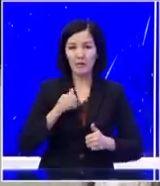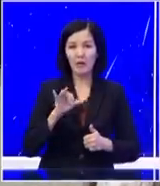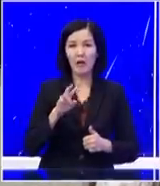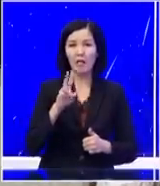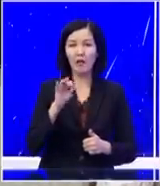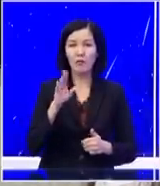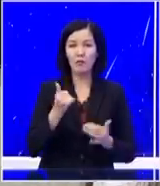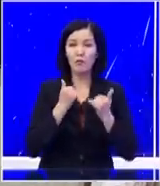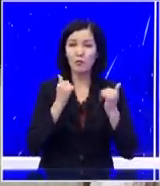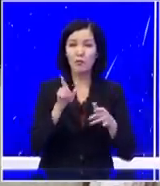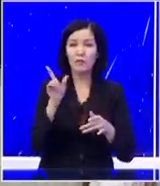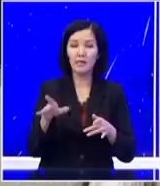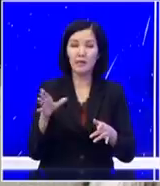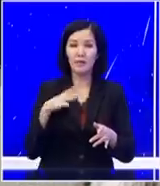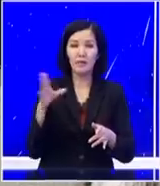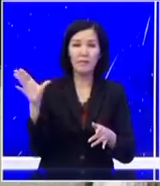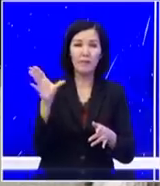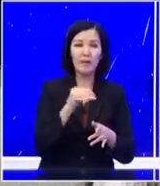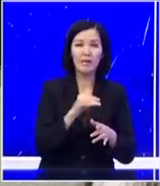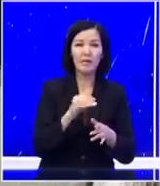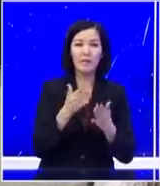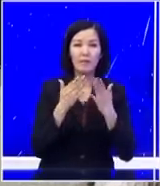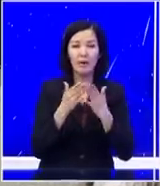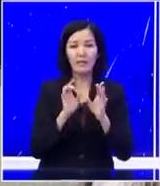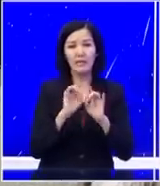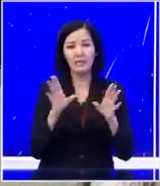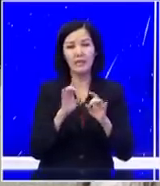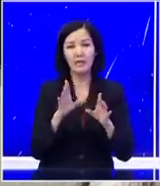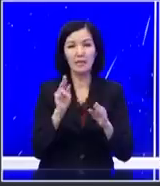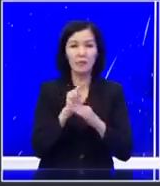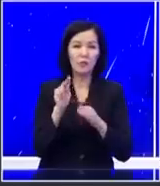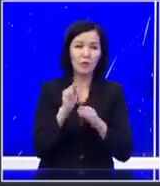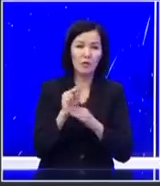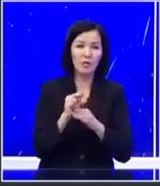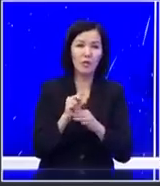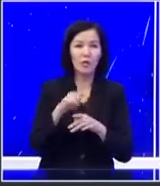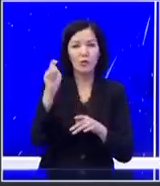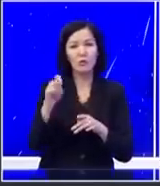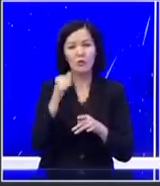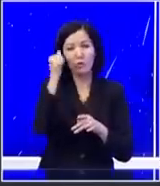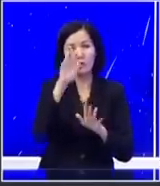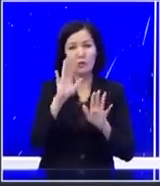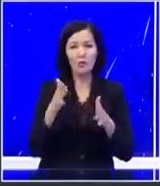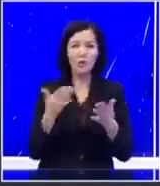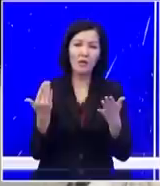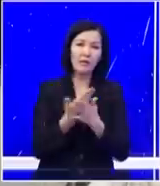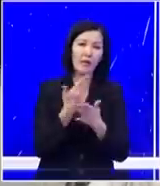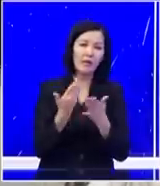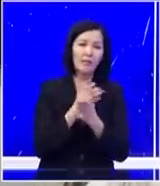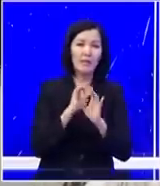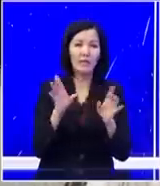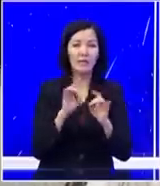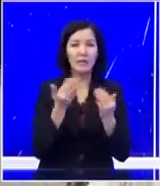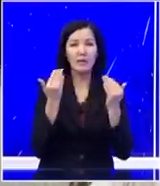ауданының құрметті азаматы. Барлығымызға үнемі ақпатасын беріп, ақыл кеңесін айтатын. Соғыс жылдарындағы оқиғаларды да әңгімелейтін. Әрине,